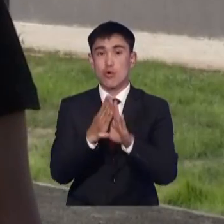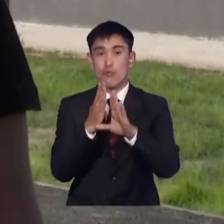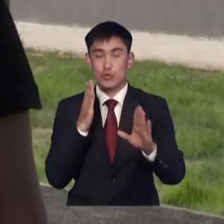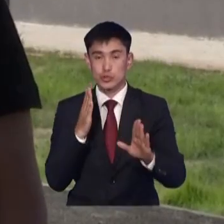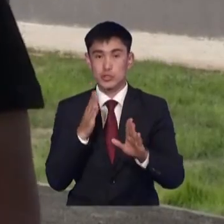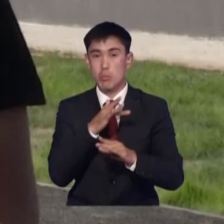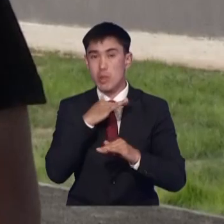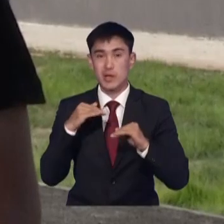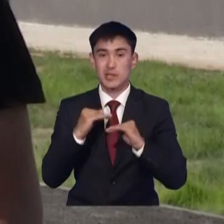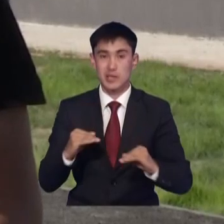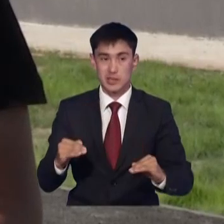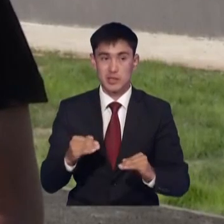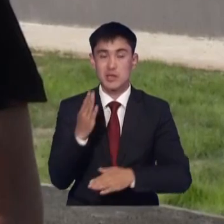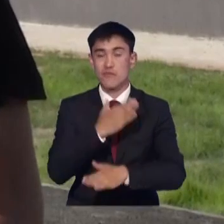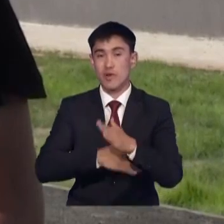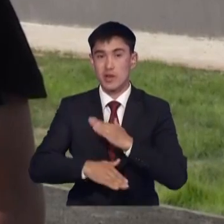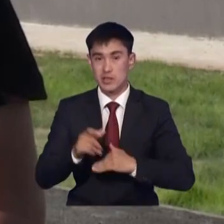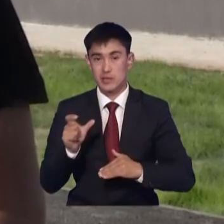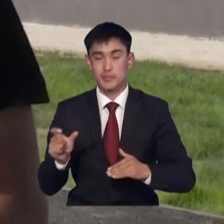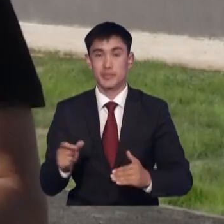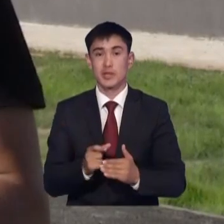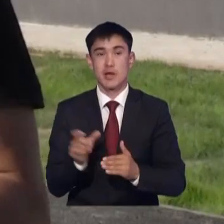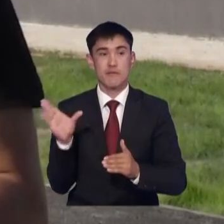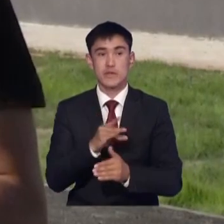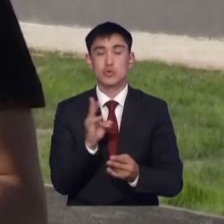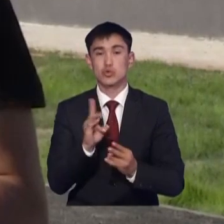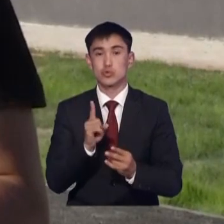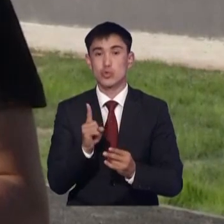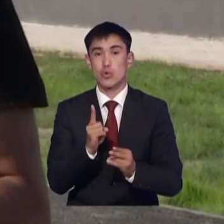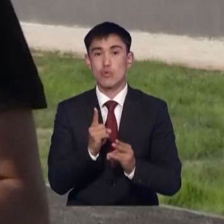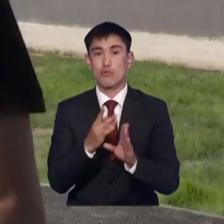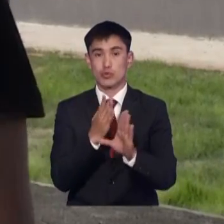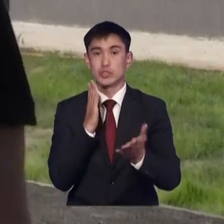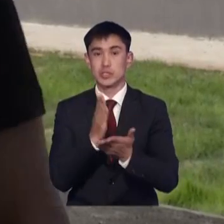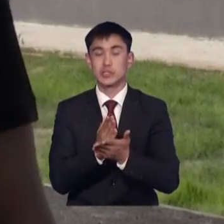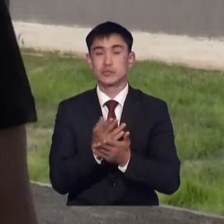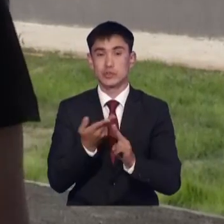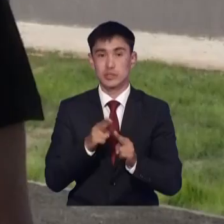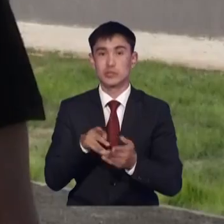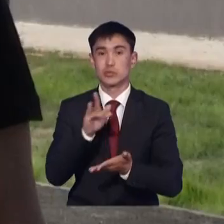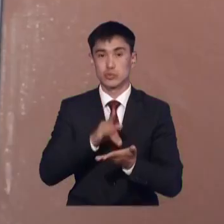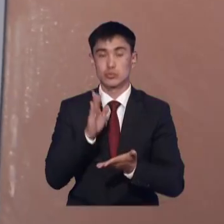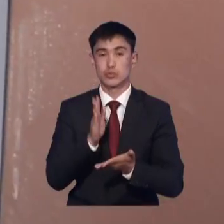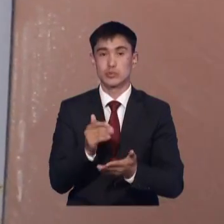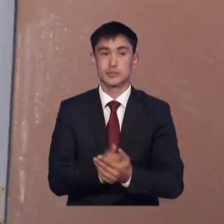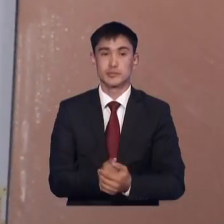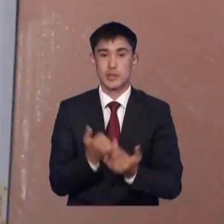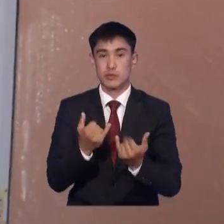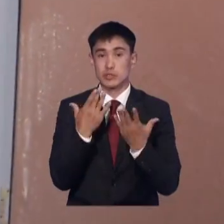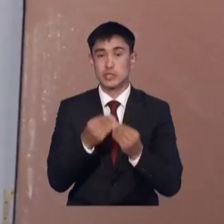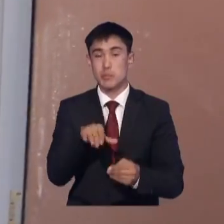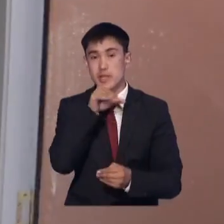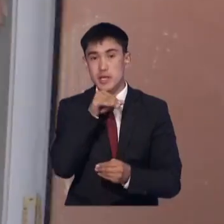очереди многодетные инвалиды все что по очереди стоят в городе Вот они и будут получать сегодня